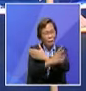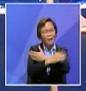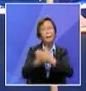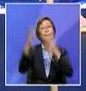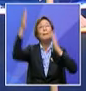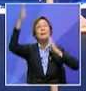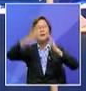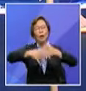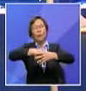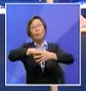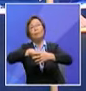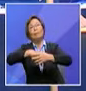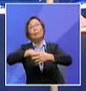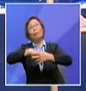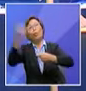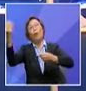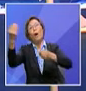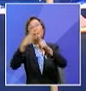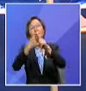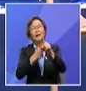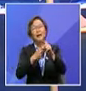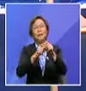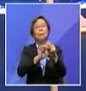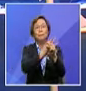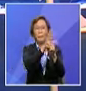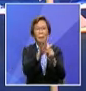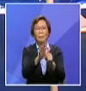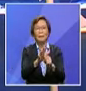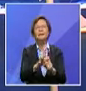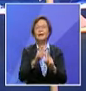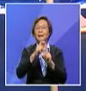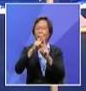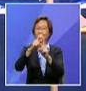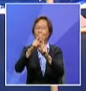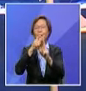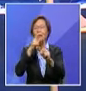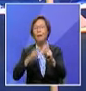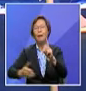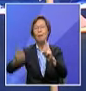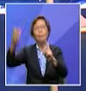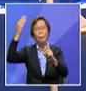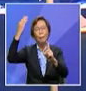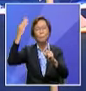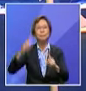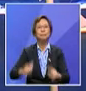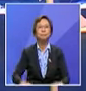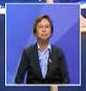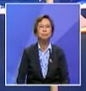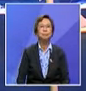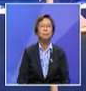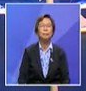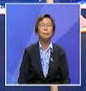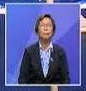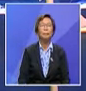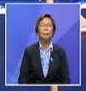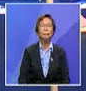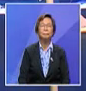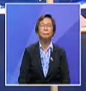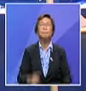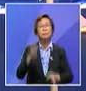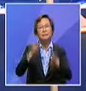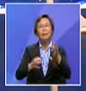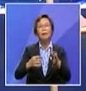pandemik. Bak kata orang lama-lama, nan pekak pelepas bedil, nan